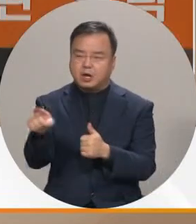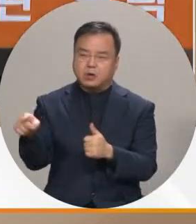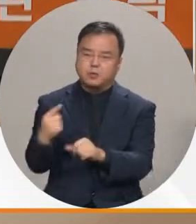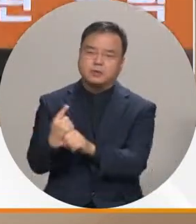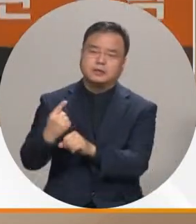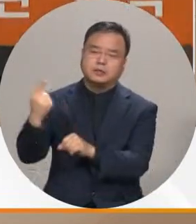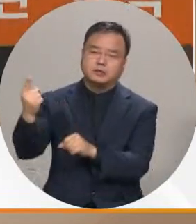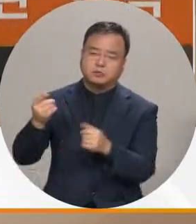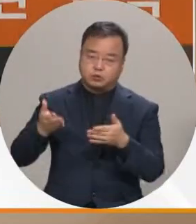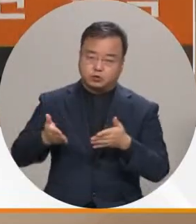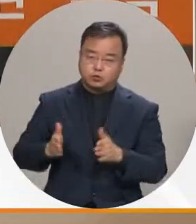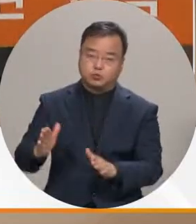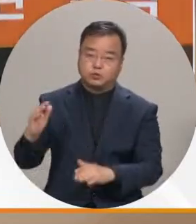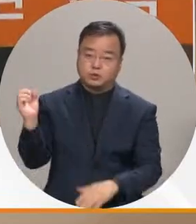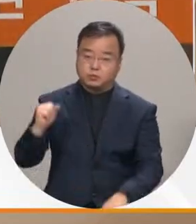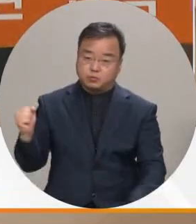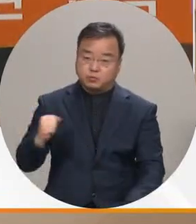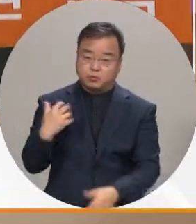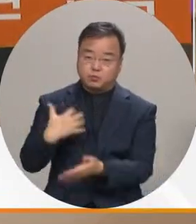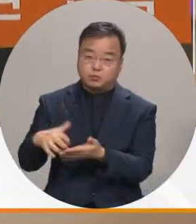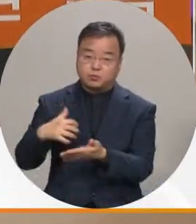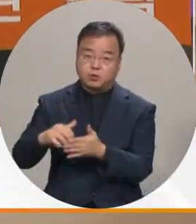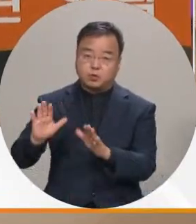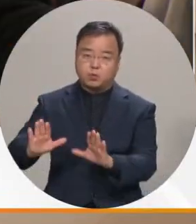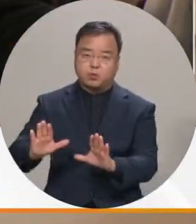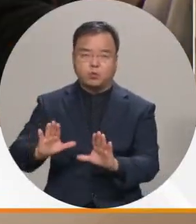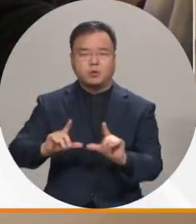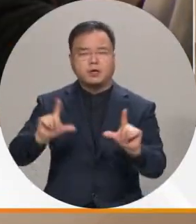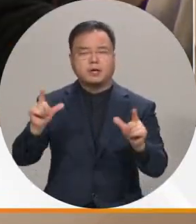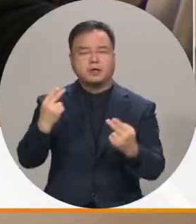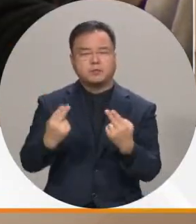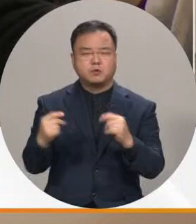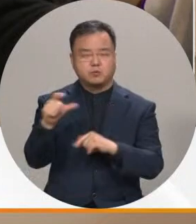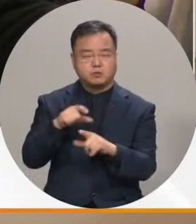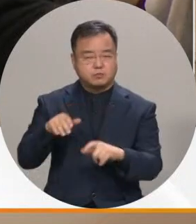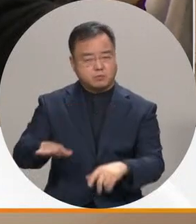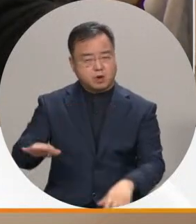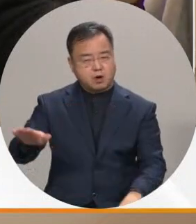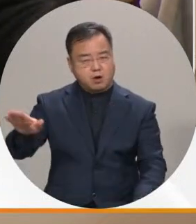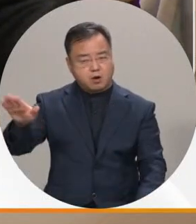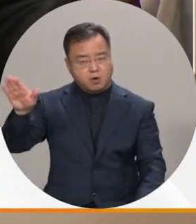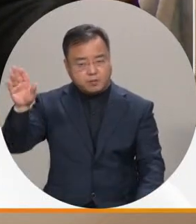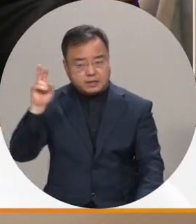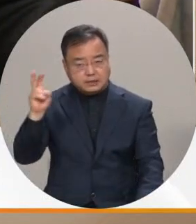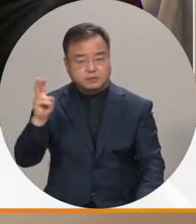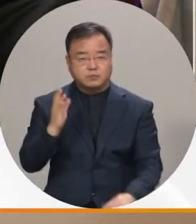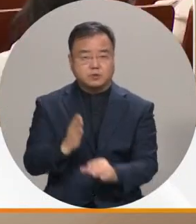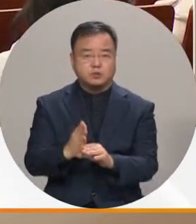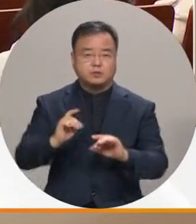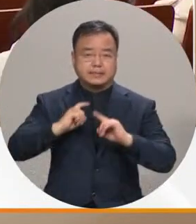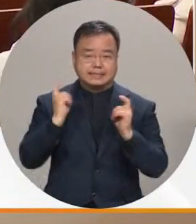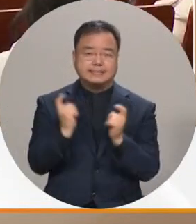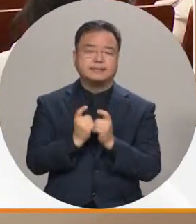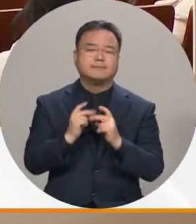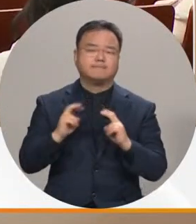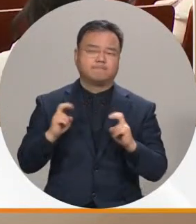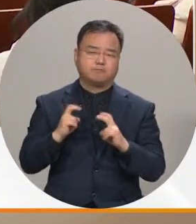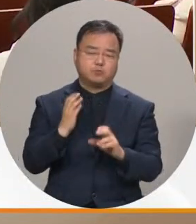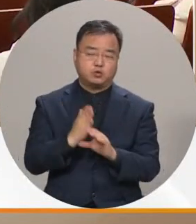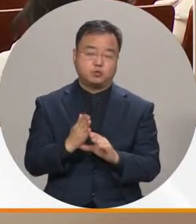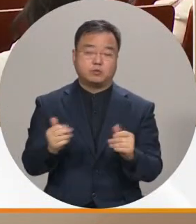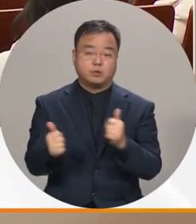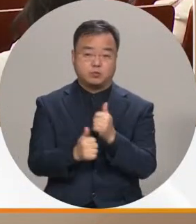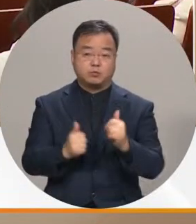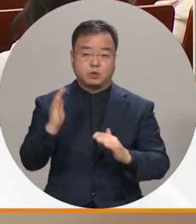내년도 출산율이 올해보다는 좀 반등하지 않을까라는 그런 전망입니다 뭐 어디까지나 이제 개인적인 분석이고 위원회 공식